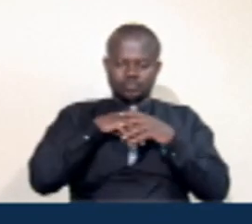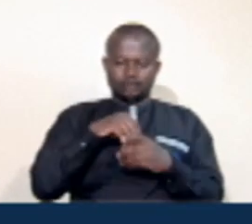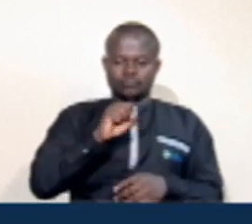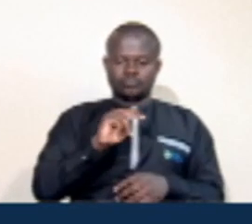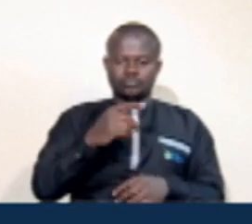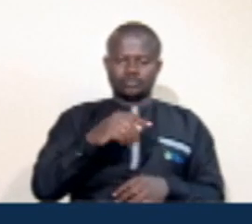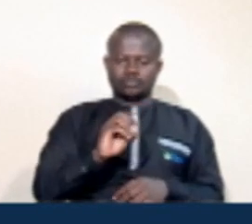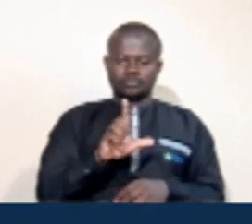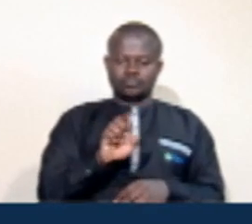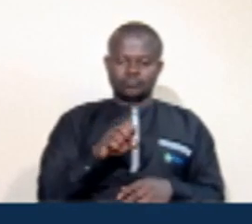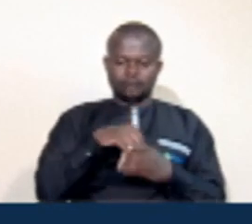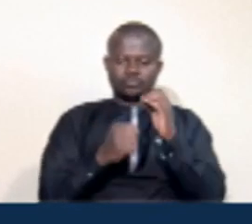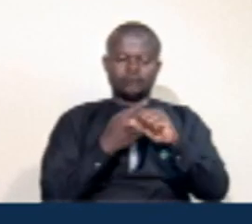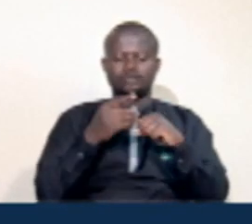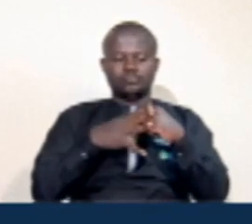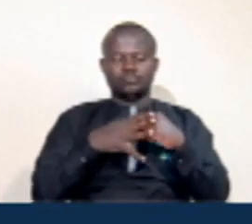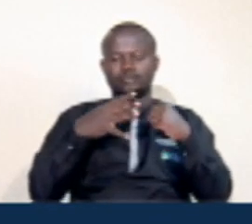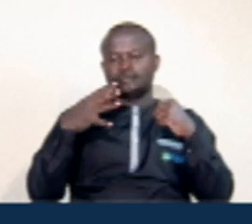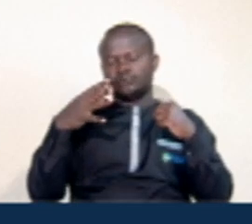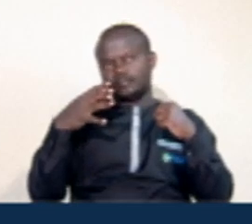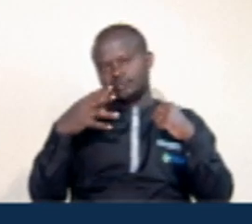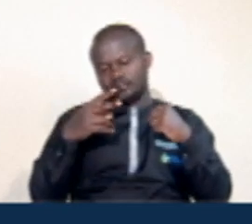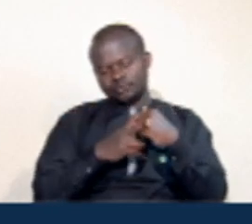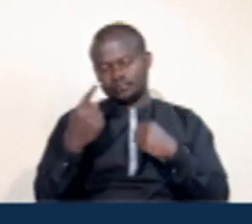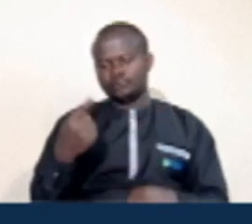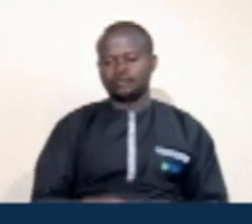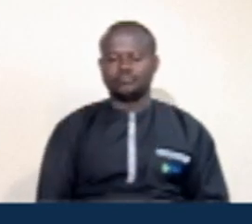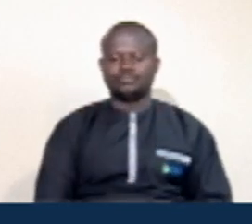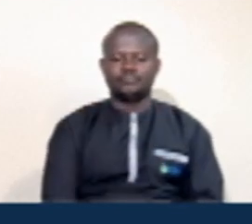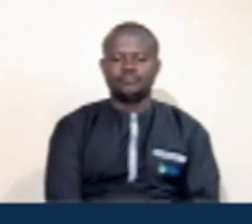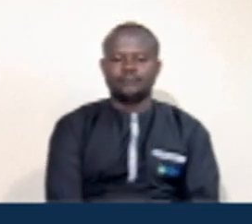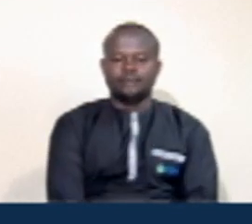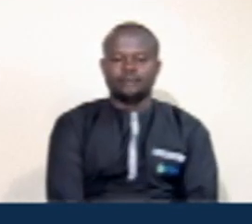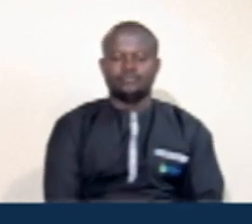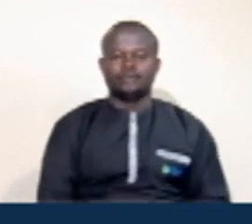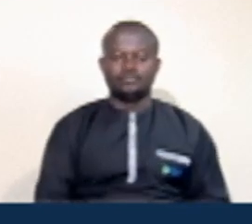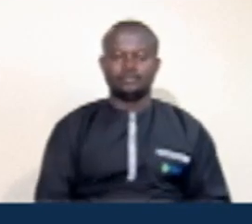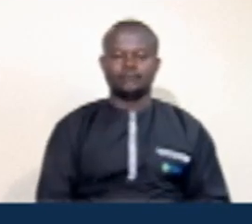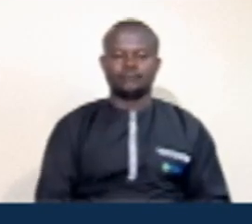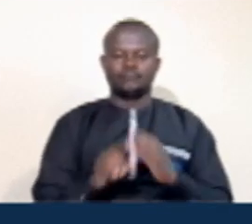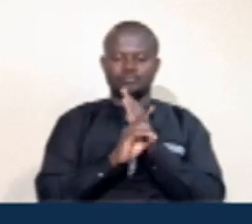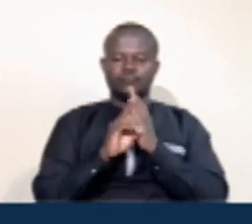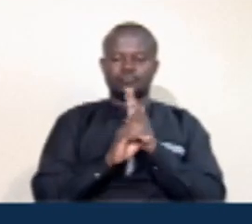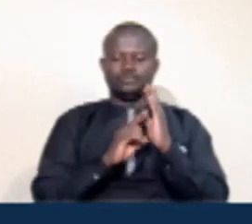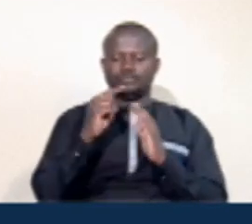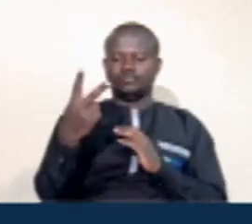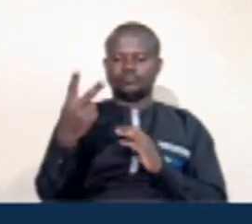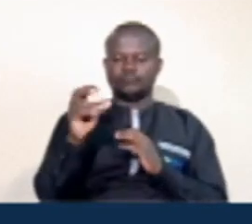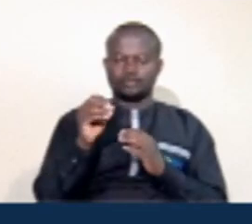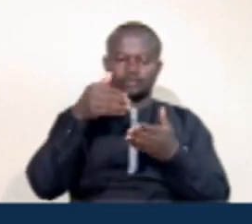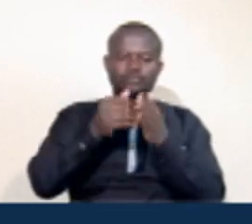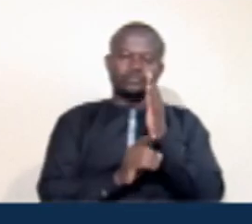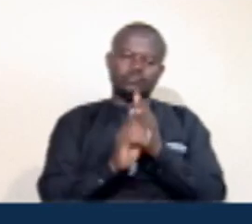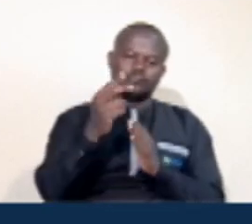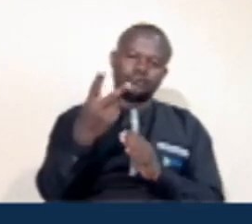kimwe 1971 Kwizera John Patrick i Kigali ku itariki ya 20 kugeza ku